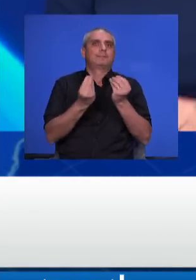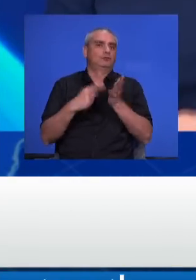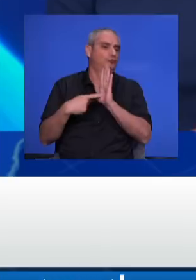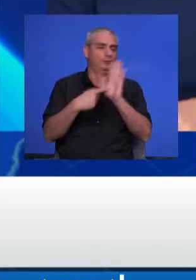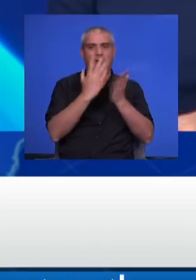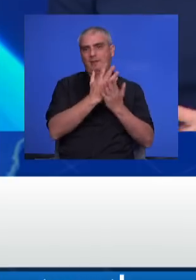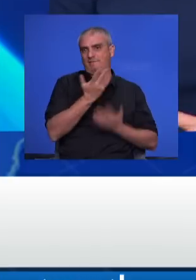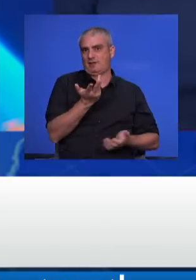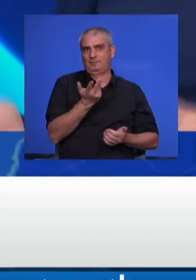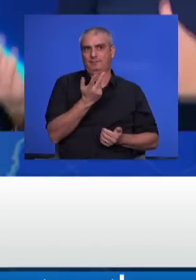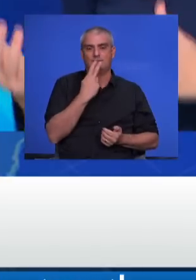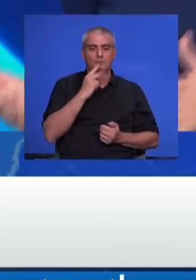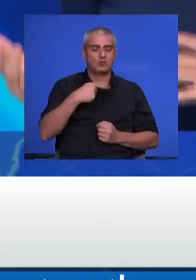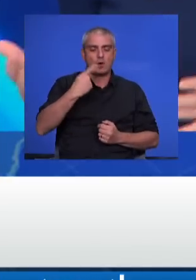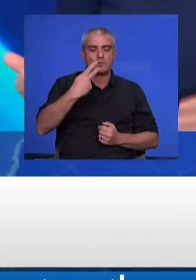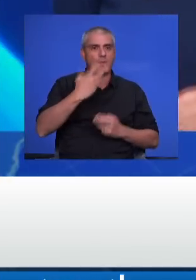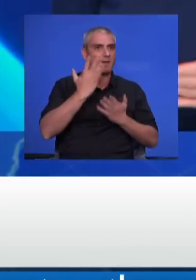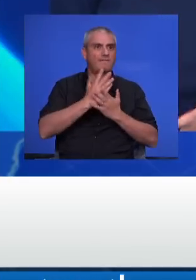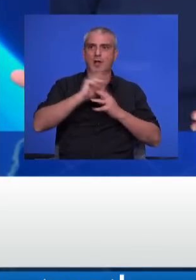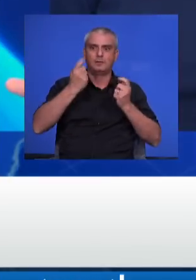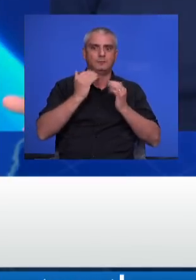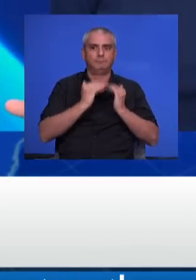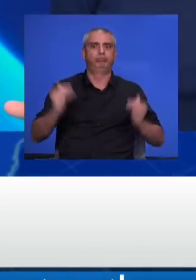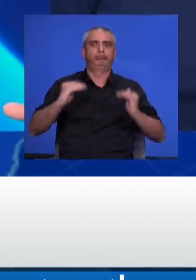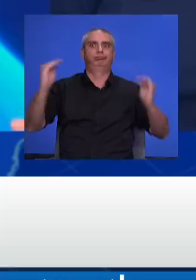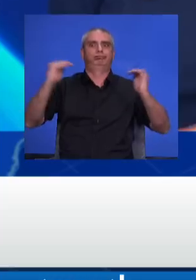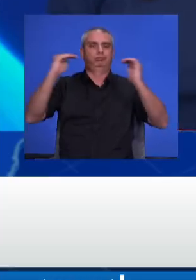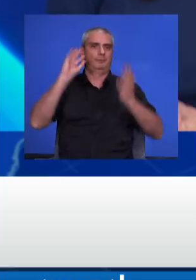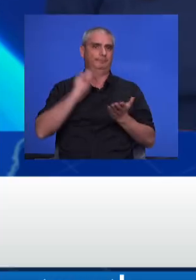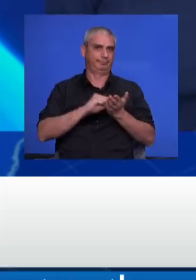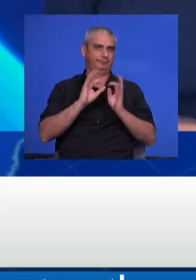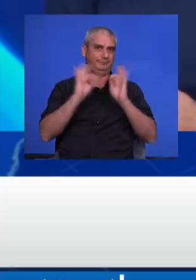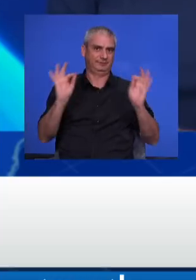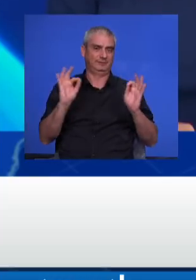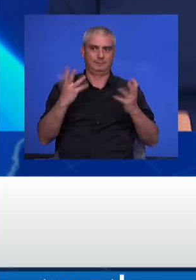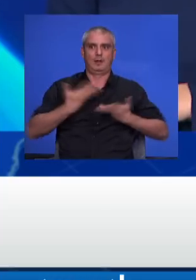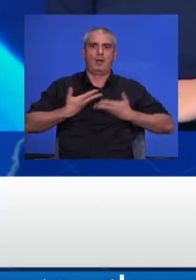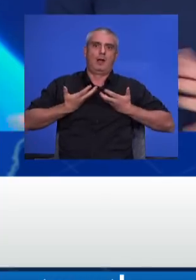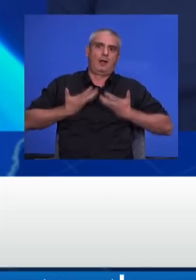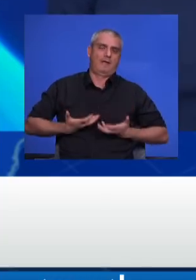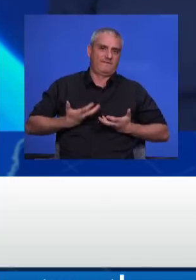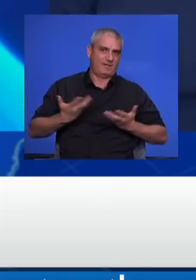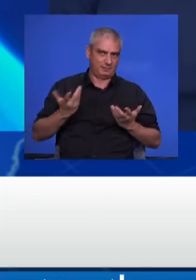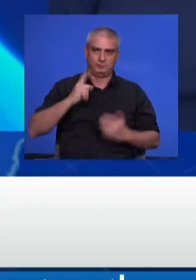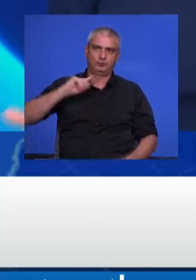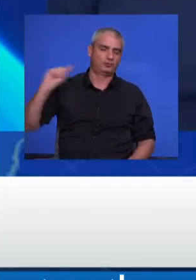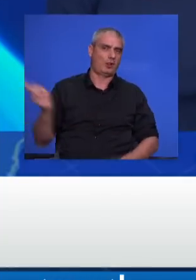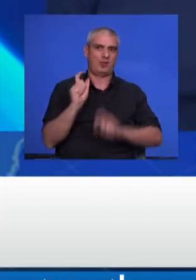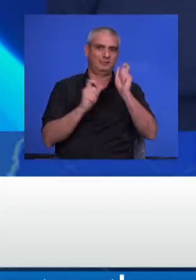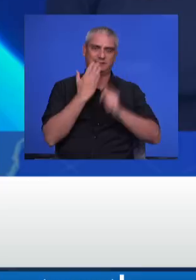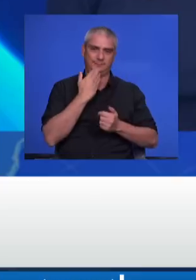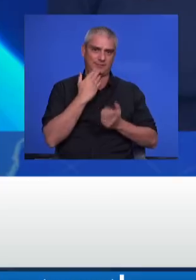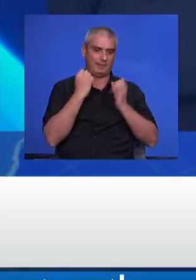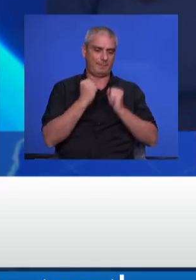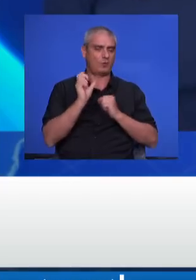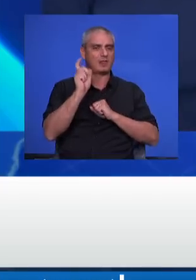הושבעו, ויום יומיים אחר כך כל ההתייקרויות האלה נכנסו לתוקף באופן שמכביד על הכיס של כל אזרח ישראלי, בוודאי על